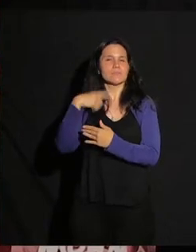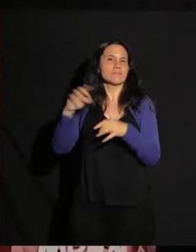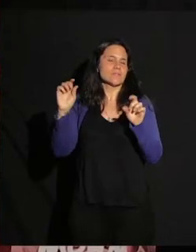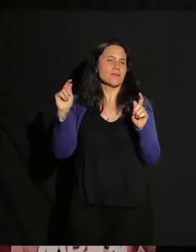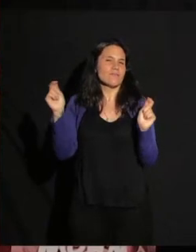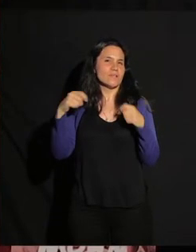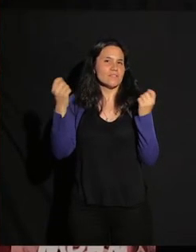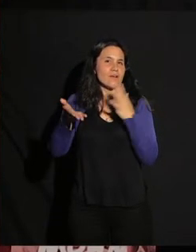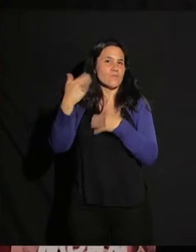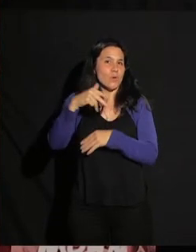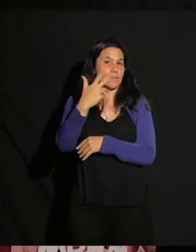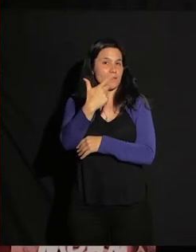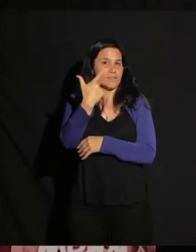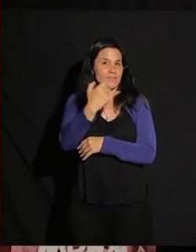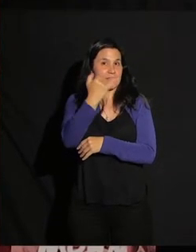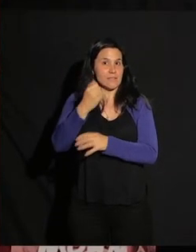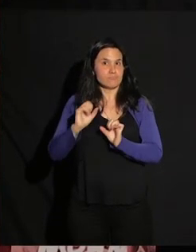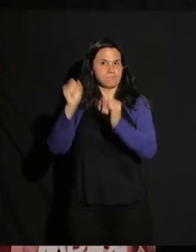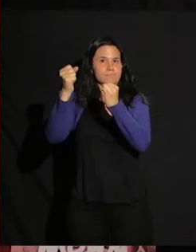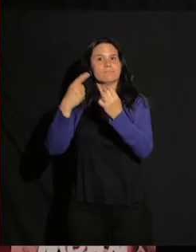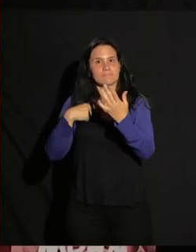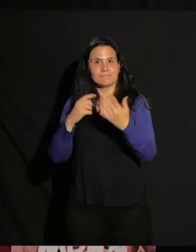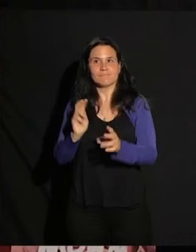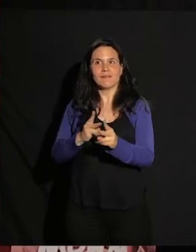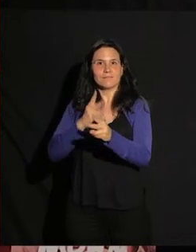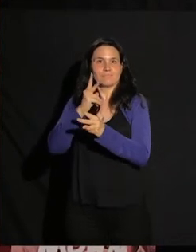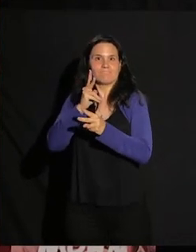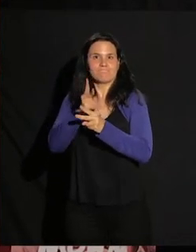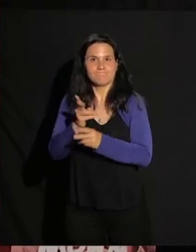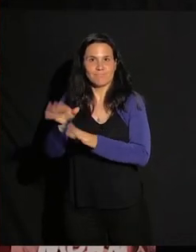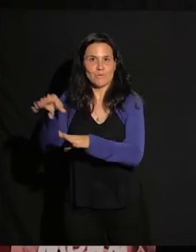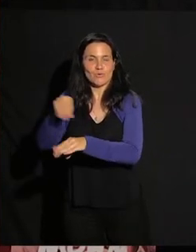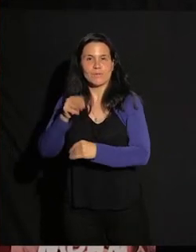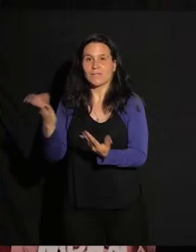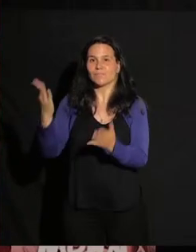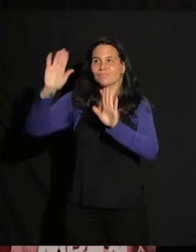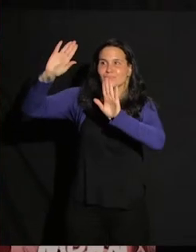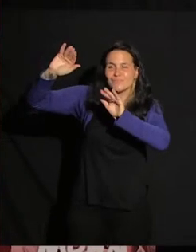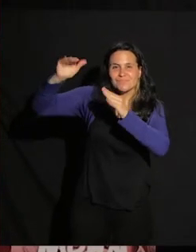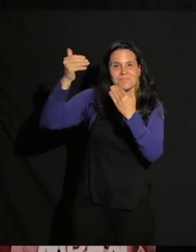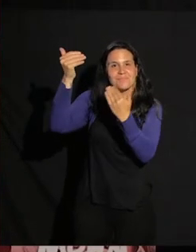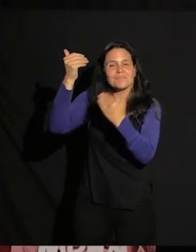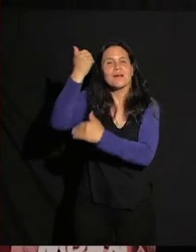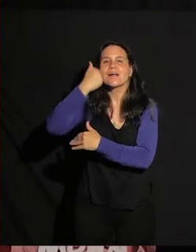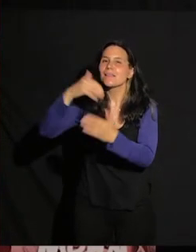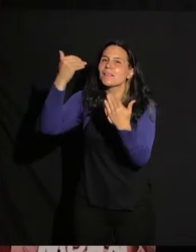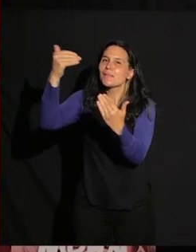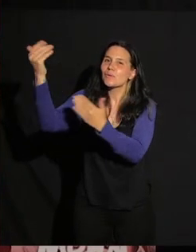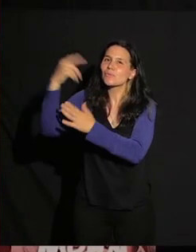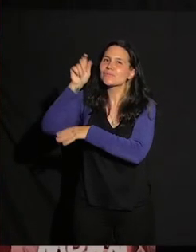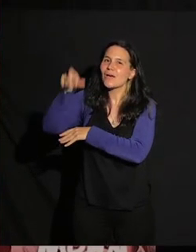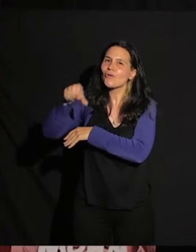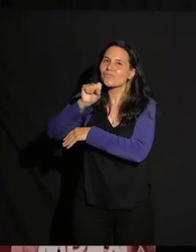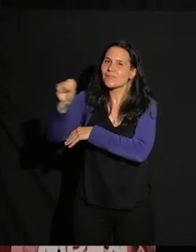Jahren gegründet hat. Das ist der Grund, warum wir heute hier sind und ich bin sehr froh. Und grüße Sabine ganz herzlich. Einen Gruß nach Gerden.